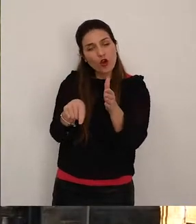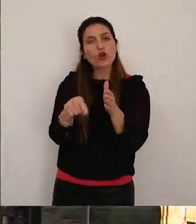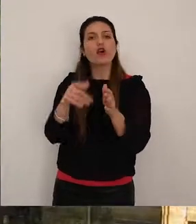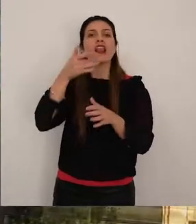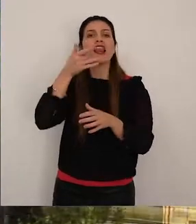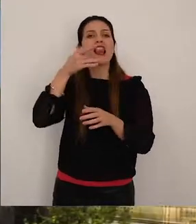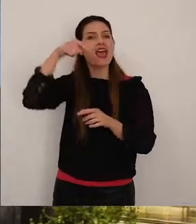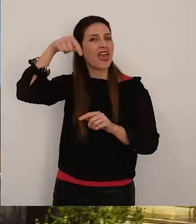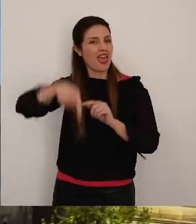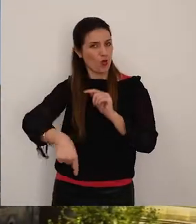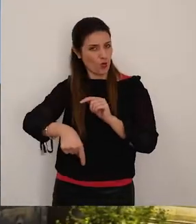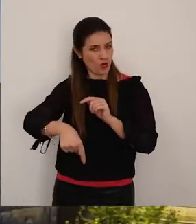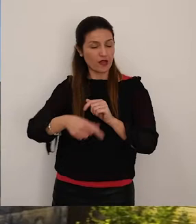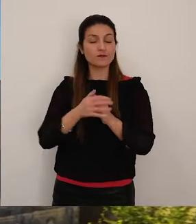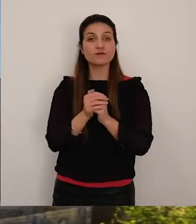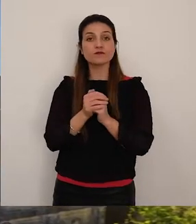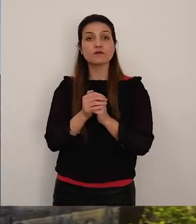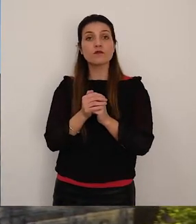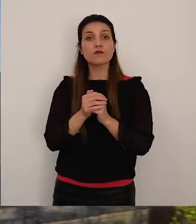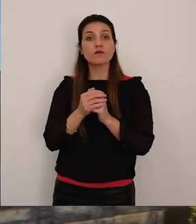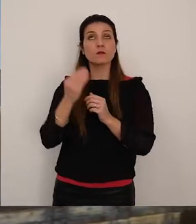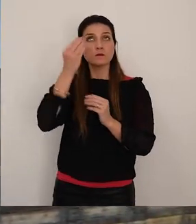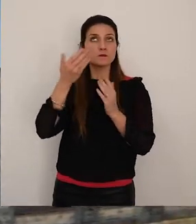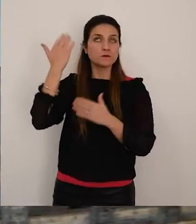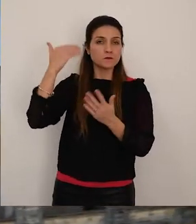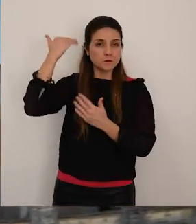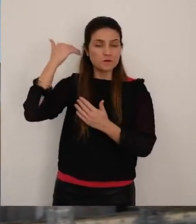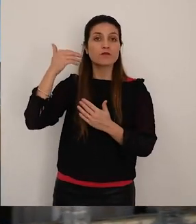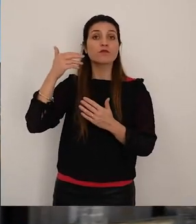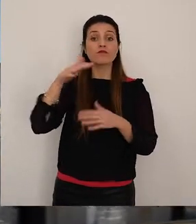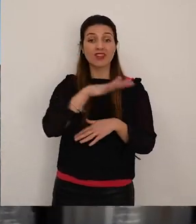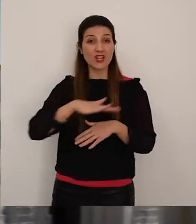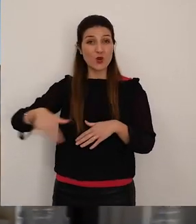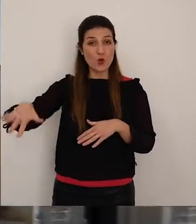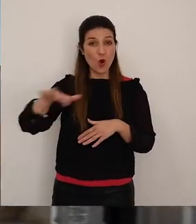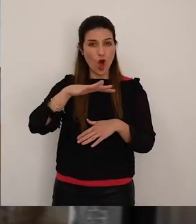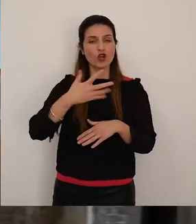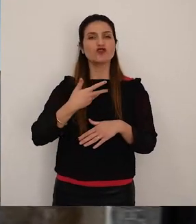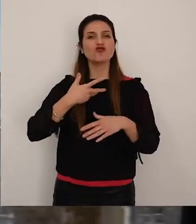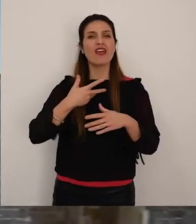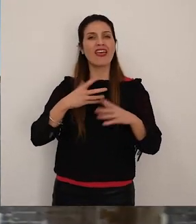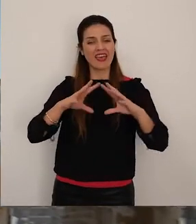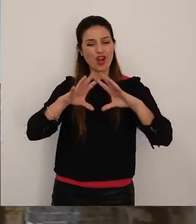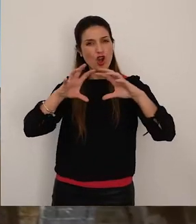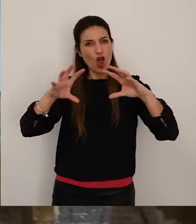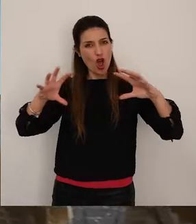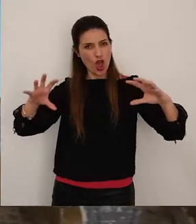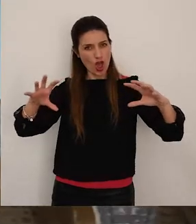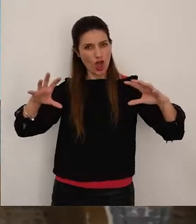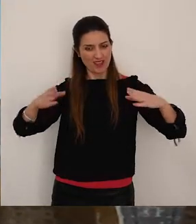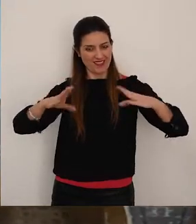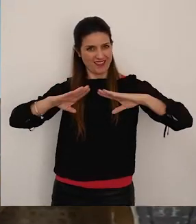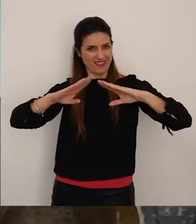Leuca. Si pensa che fosse sorto su un antico luogo dove un tempo era presente una rocca, andata poi distrutta